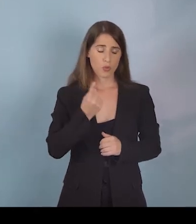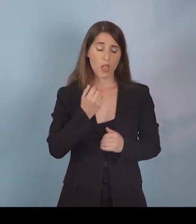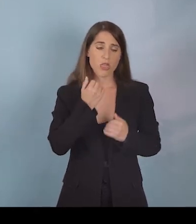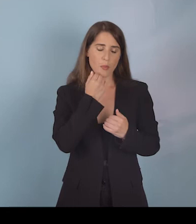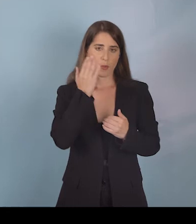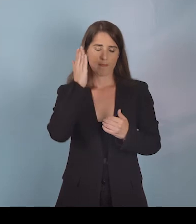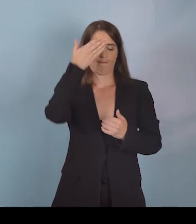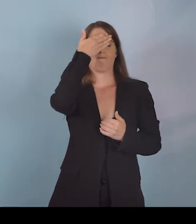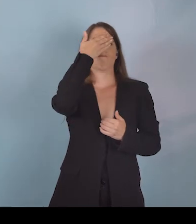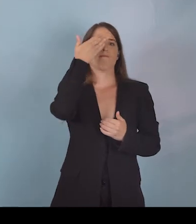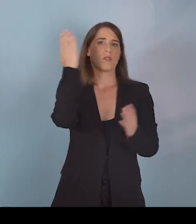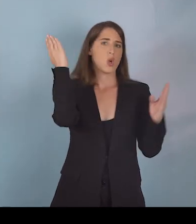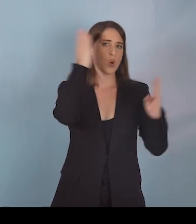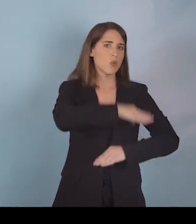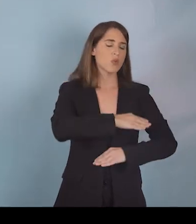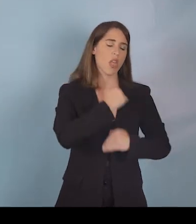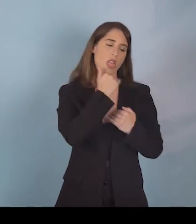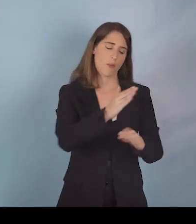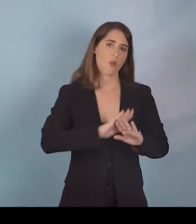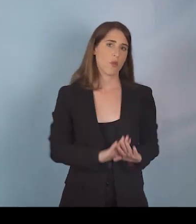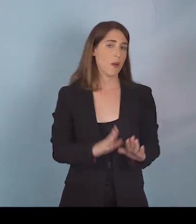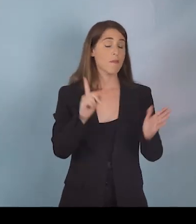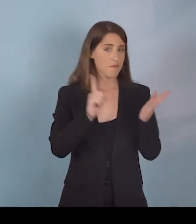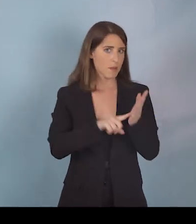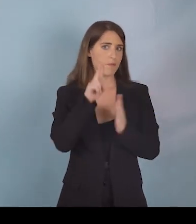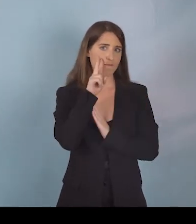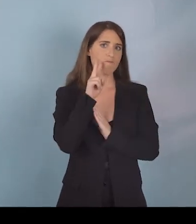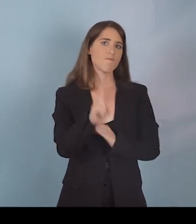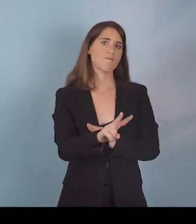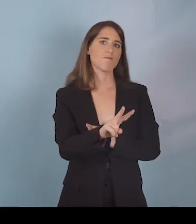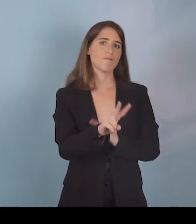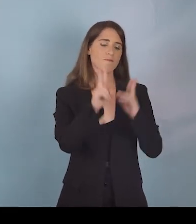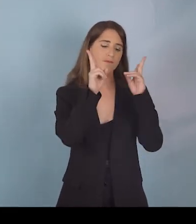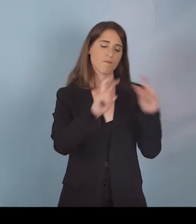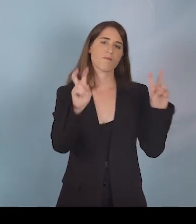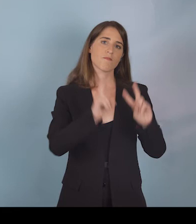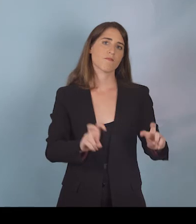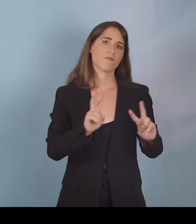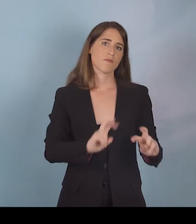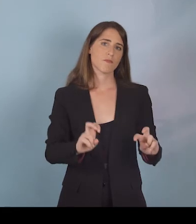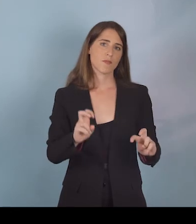αυτά είναι ποσοστά που δεν μπορούμε να αγνοήσουμε.